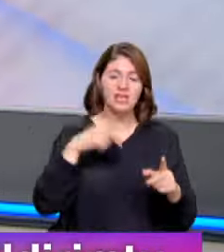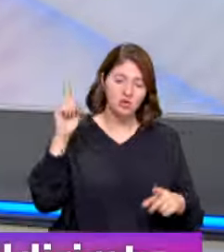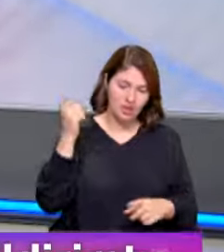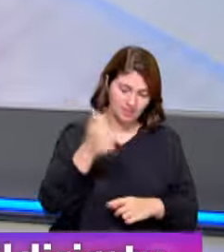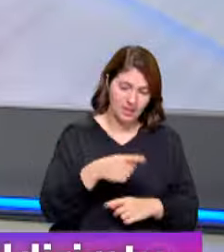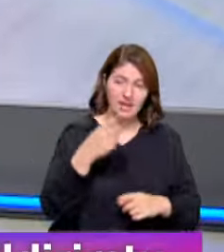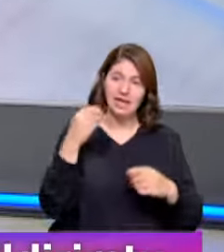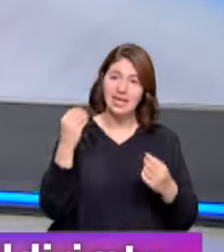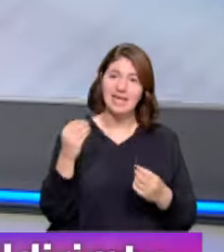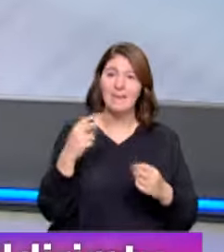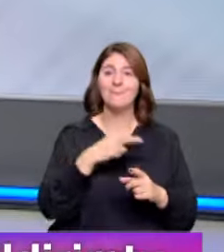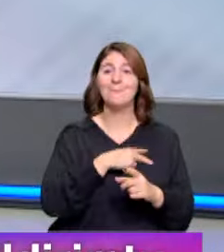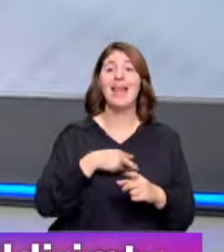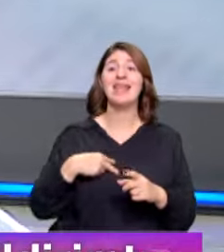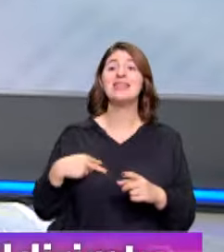yönetimlerde iyi